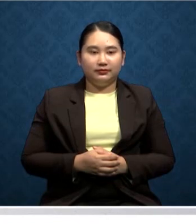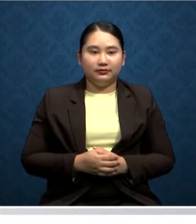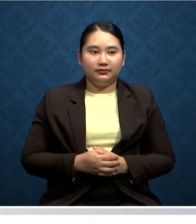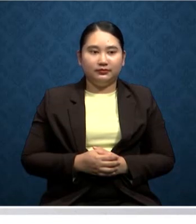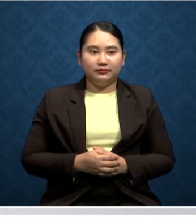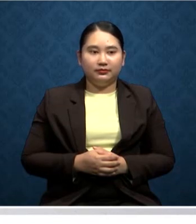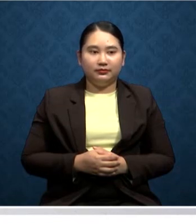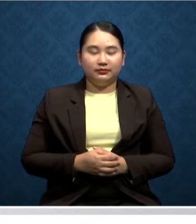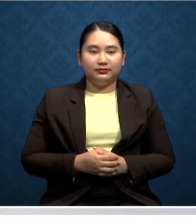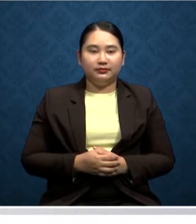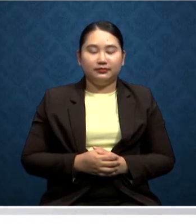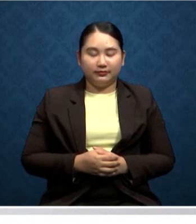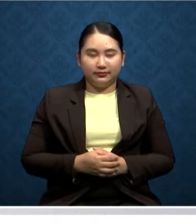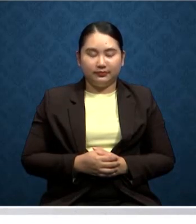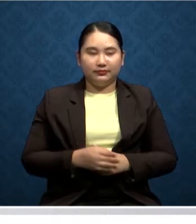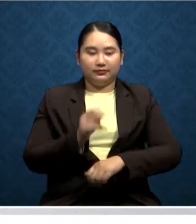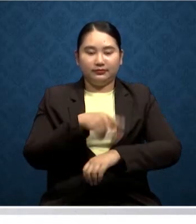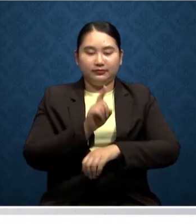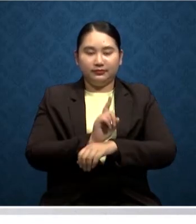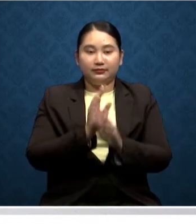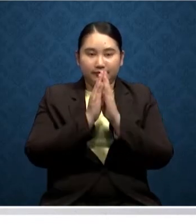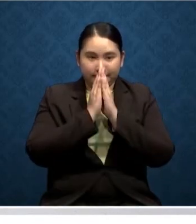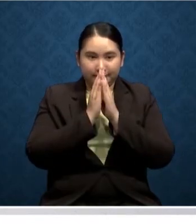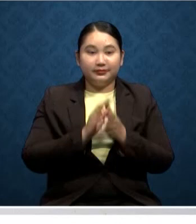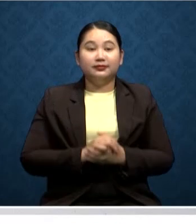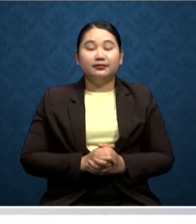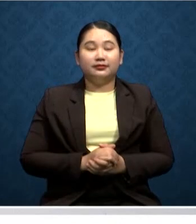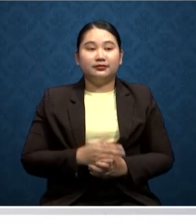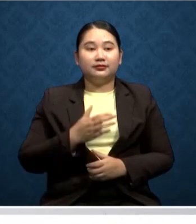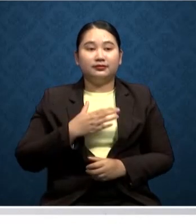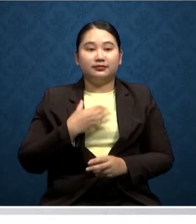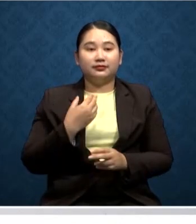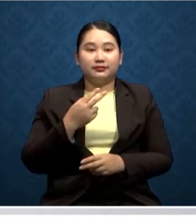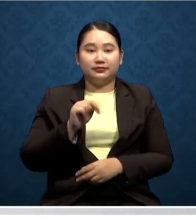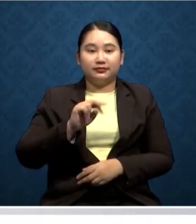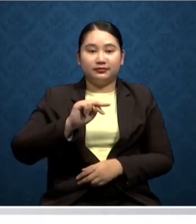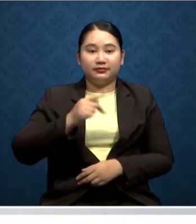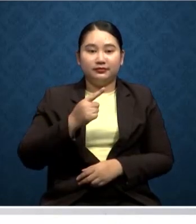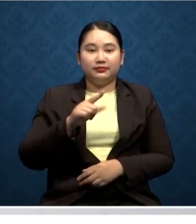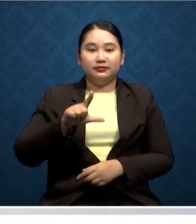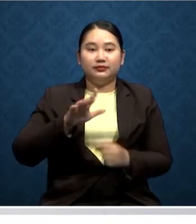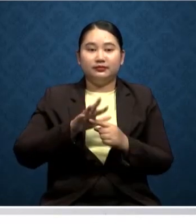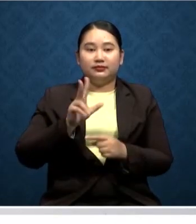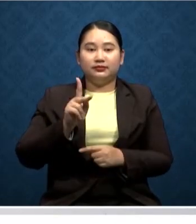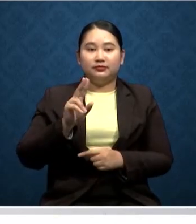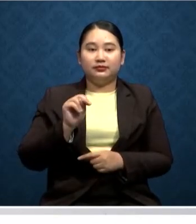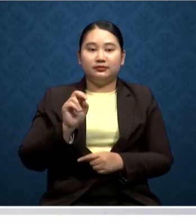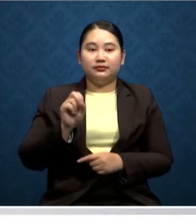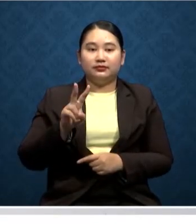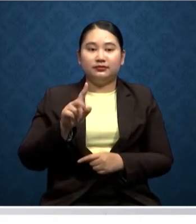ครับค่ะกราบเรียนท่านประธานที่เคารพนะคะดิฉันนงลักษ์ก้านเขียวนะคะสมาชิกวุฒิสภา